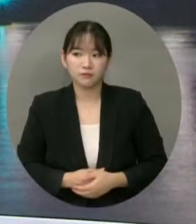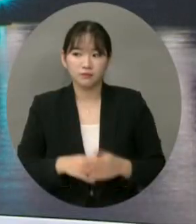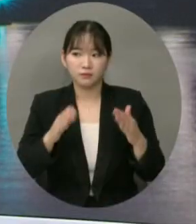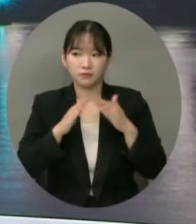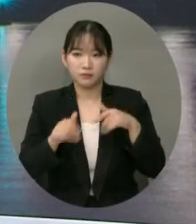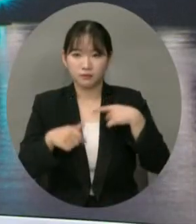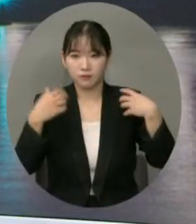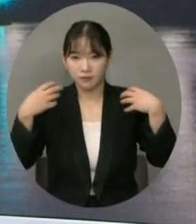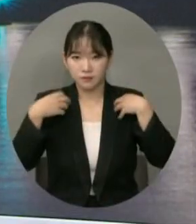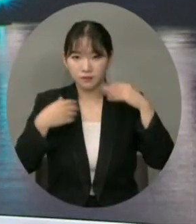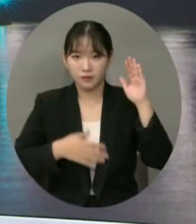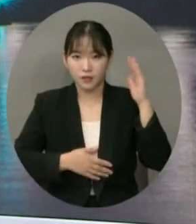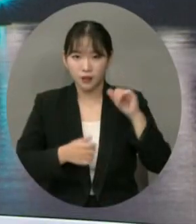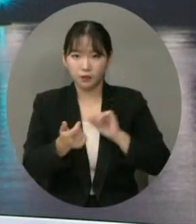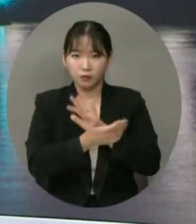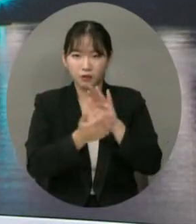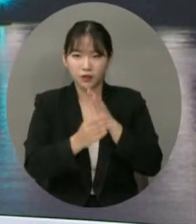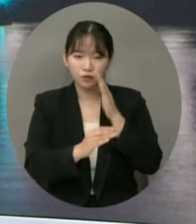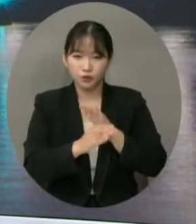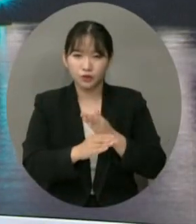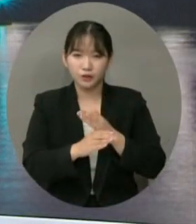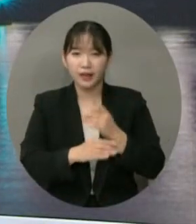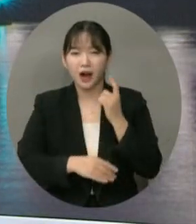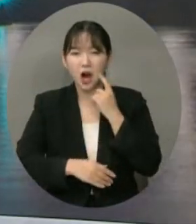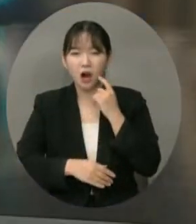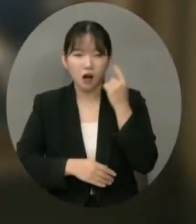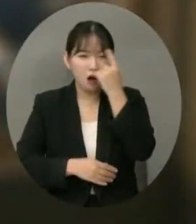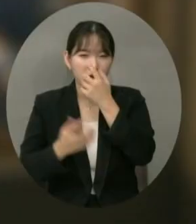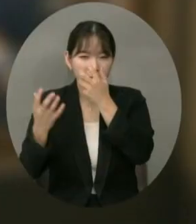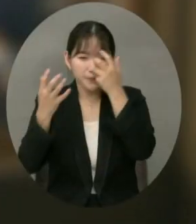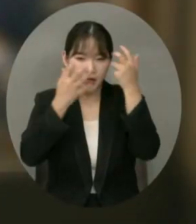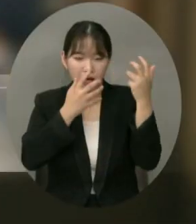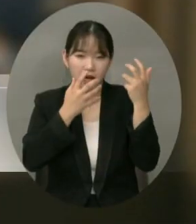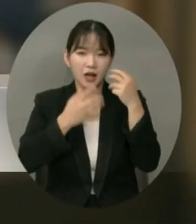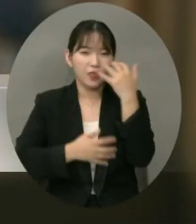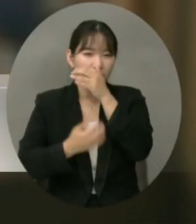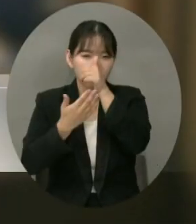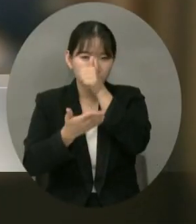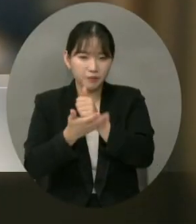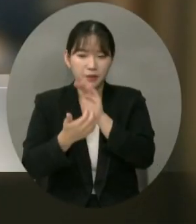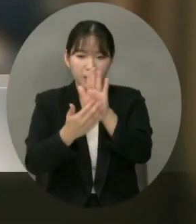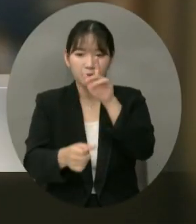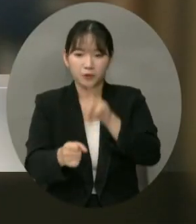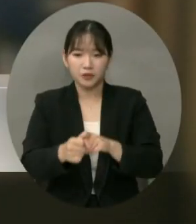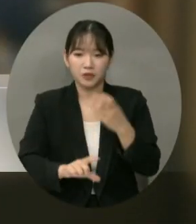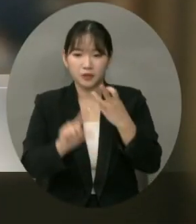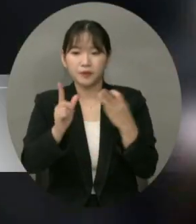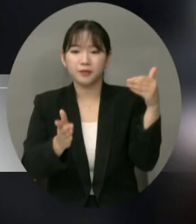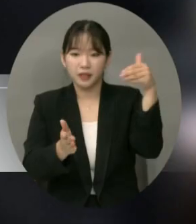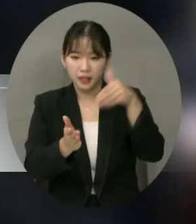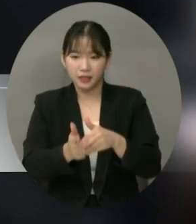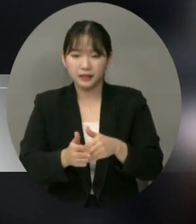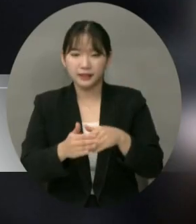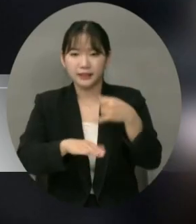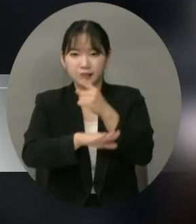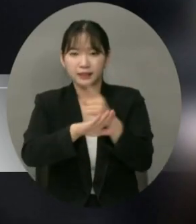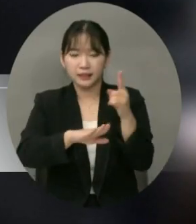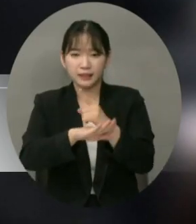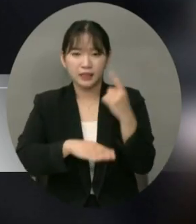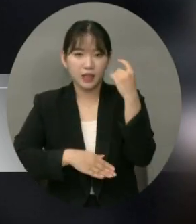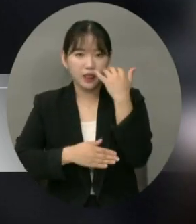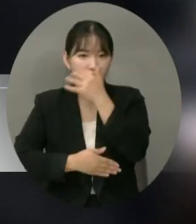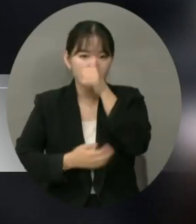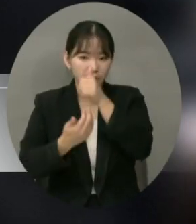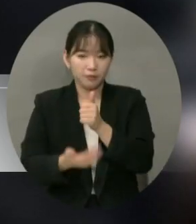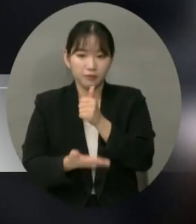전라도 교육청에 최근 논란이 되고 있는 딥페이크 성범죄에 대응하기 위해 오년 13일까지 디지털 성범죄